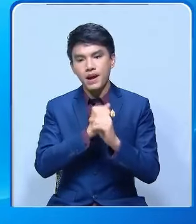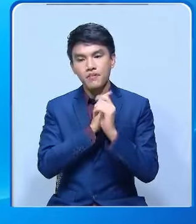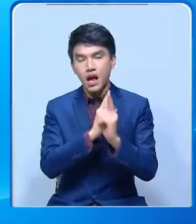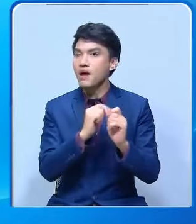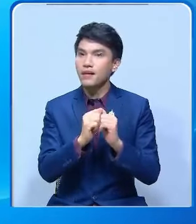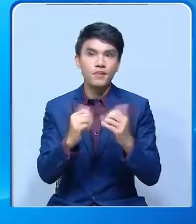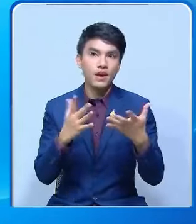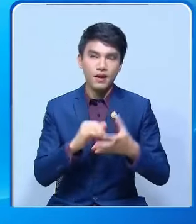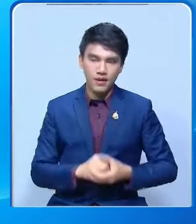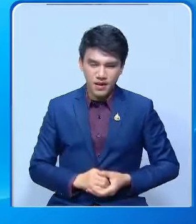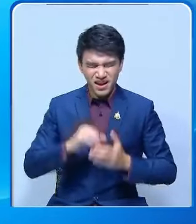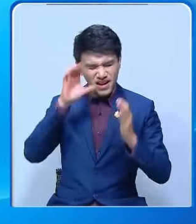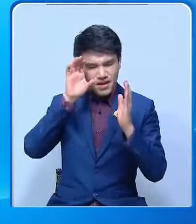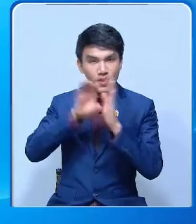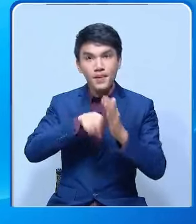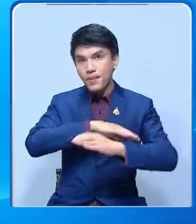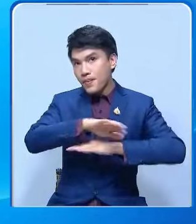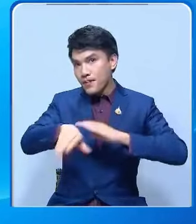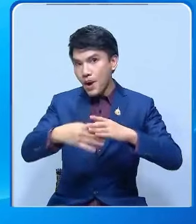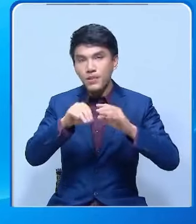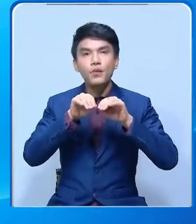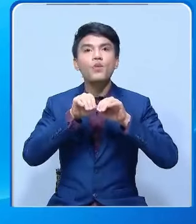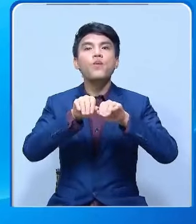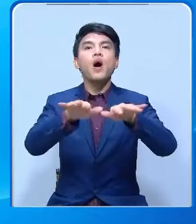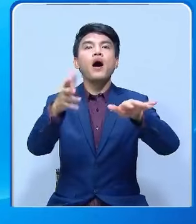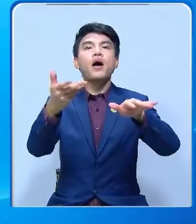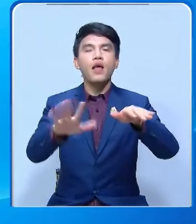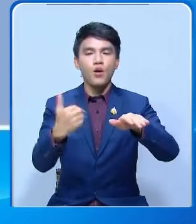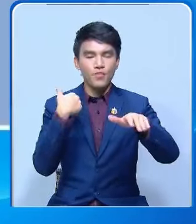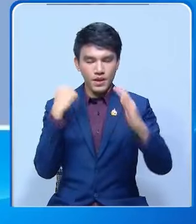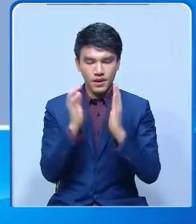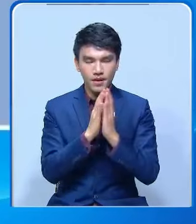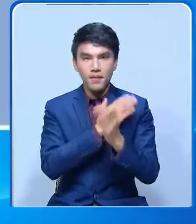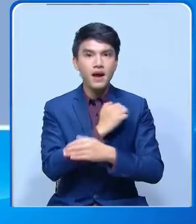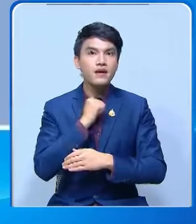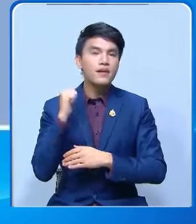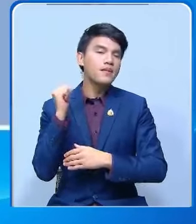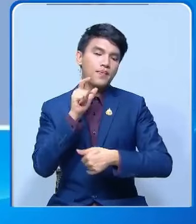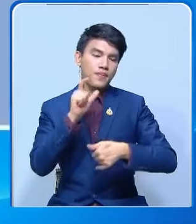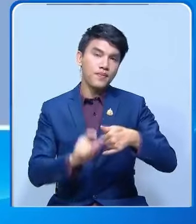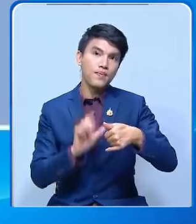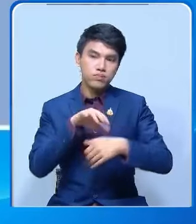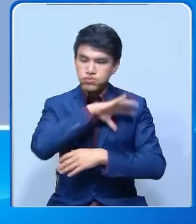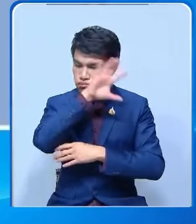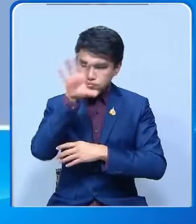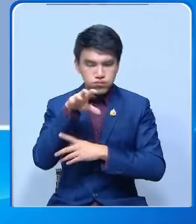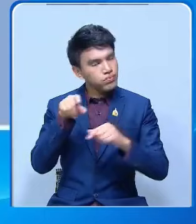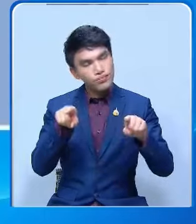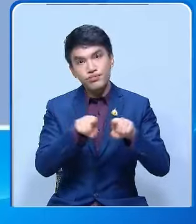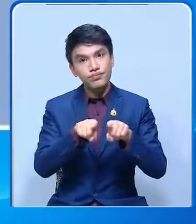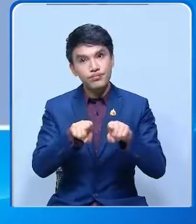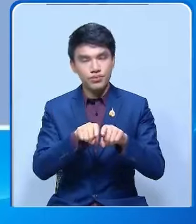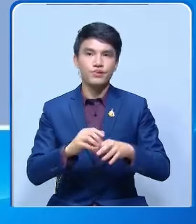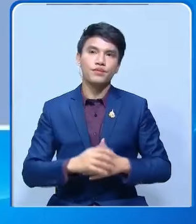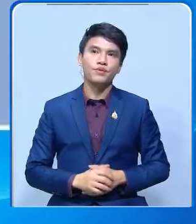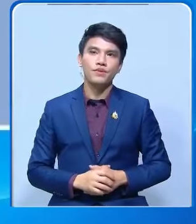ำนะจะถูกเอาภาพทั้งหมดเนี่ยเอาไปเผยแพร่นะนอกจากนี้ยังมีพระอีกหลายรูปนะที่เจอพฤติกรรมหลอกในลักษณะคล้ายๆกันอีกเพียบ